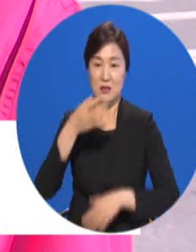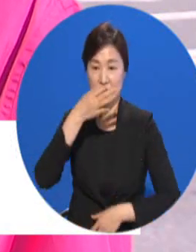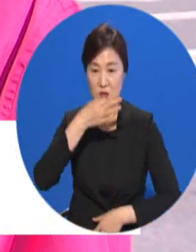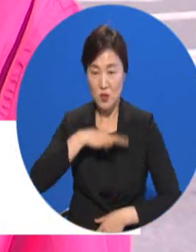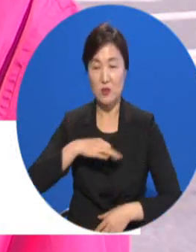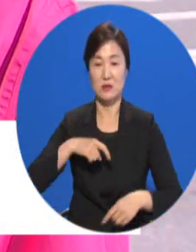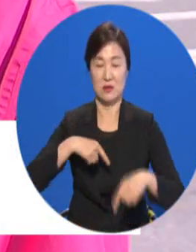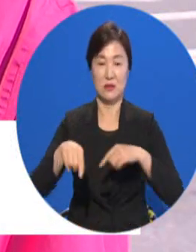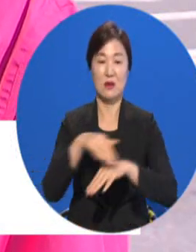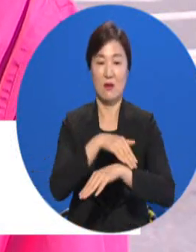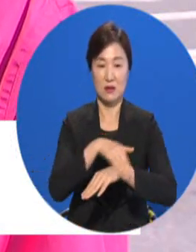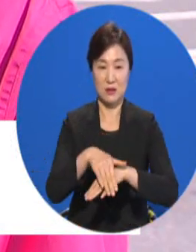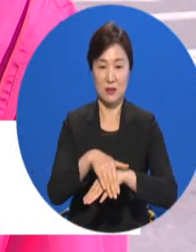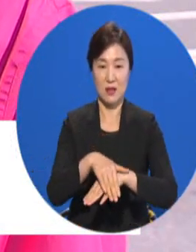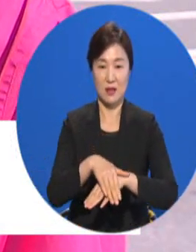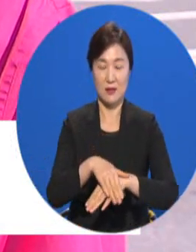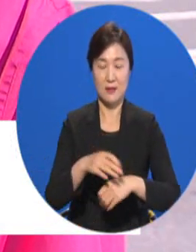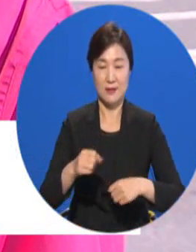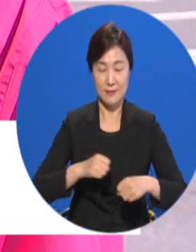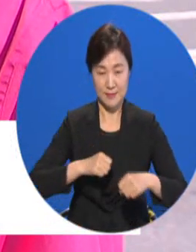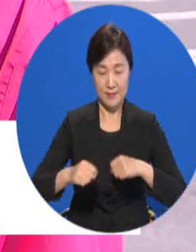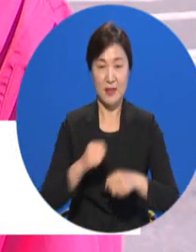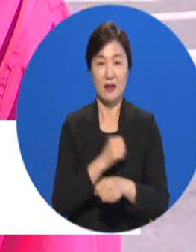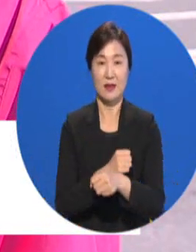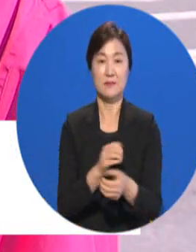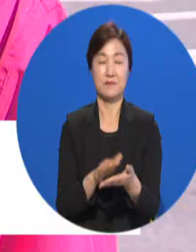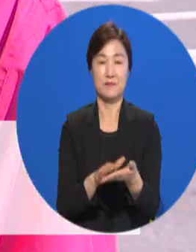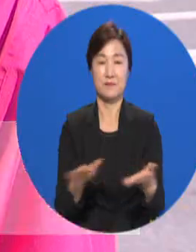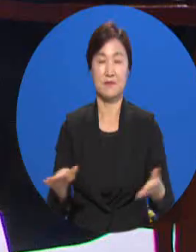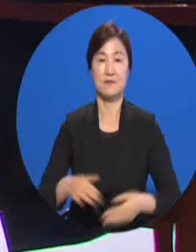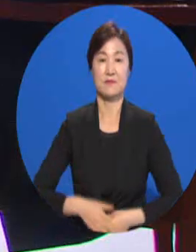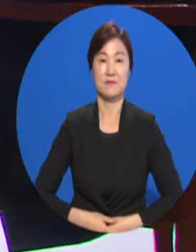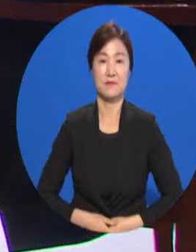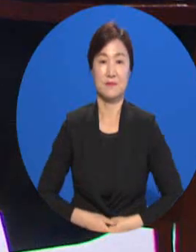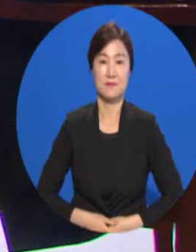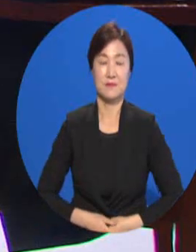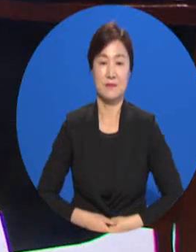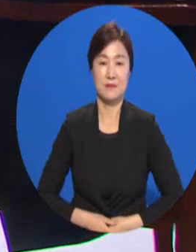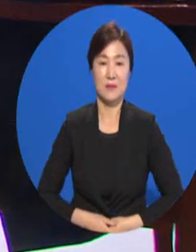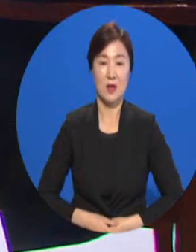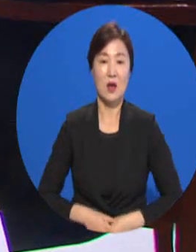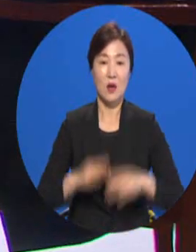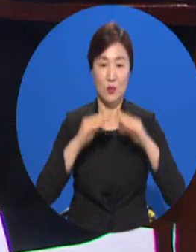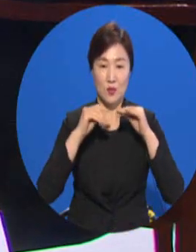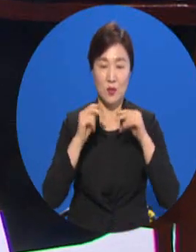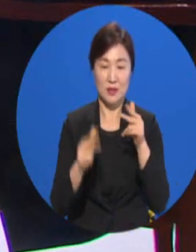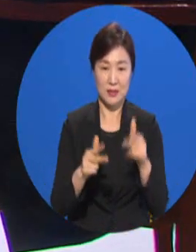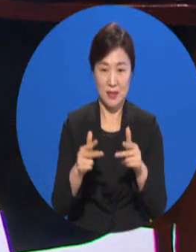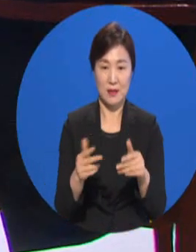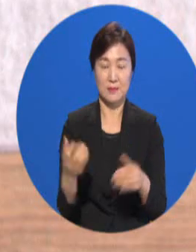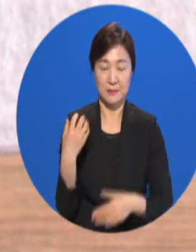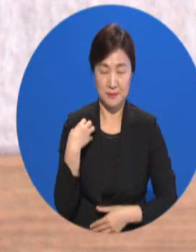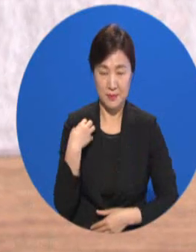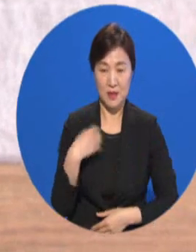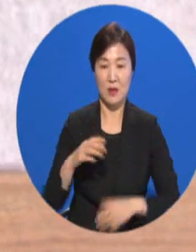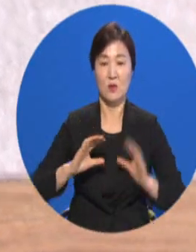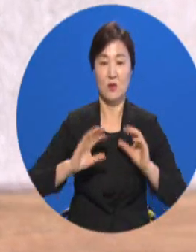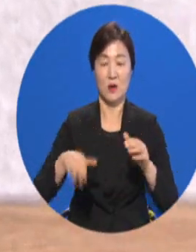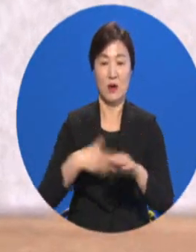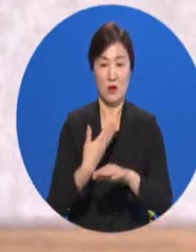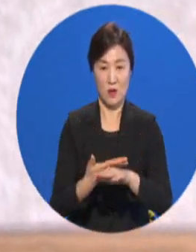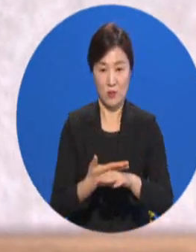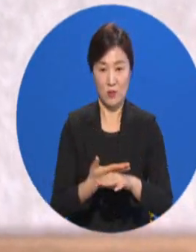해주는 실사구시의 정책을 펴겠습니다. 부동산업에 종사하고 있는